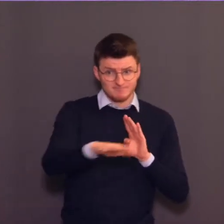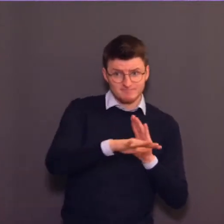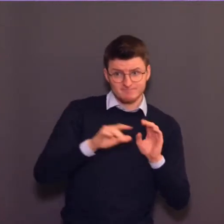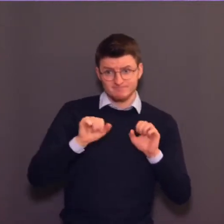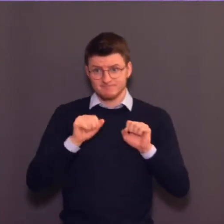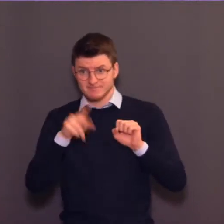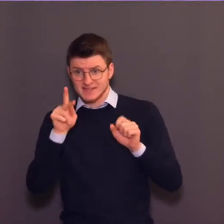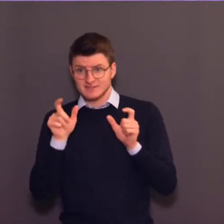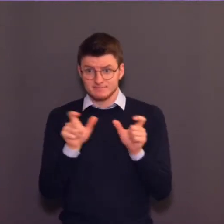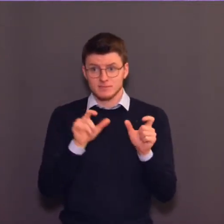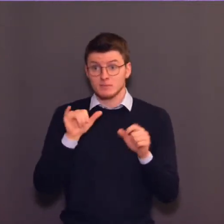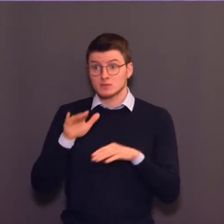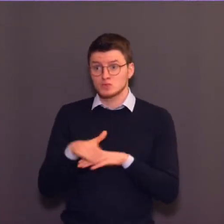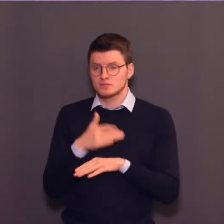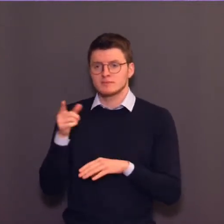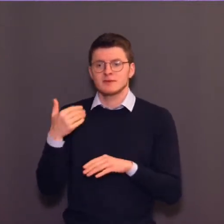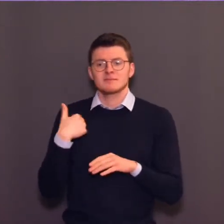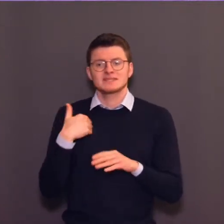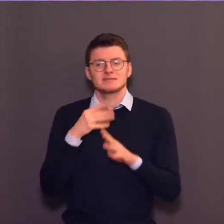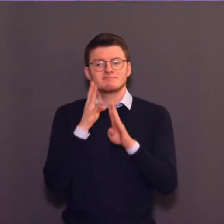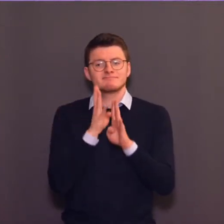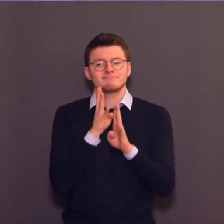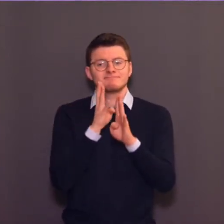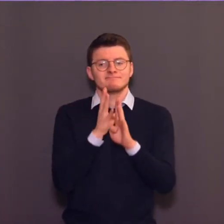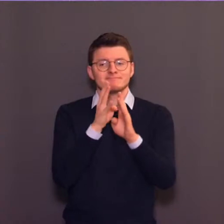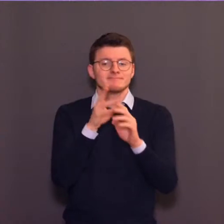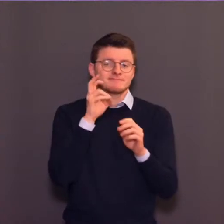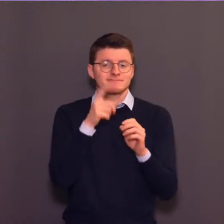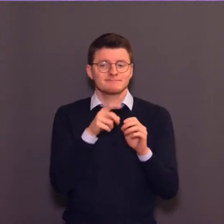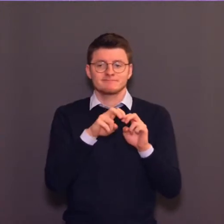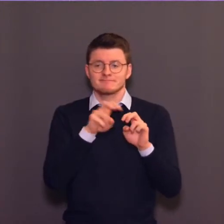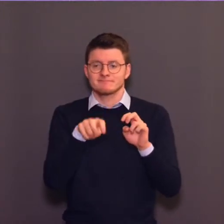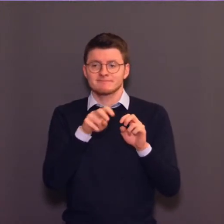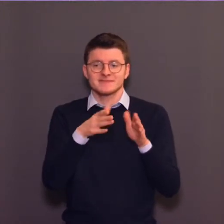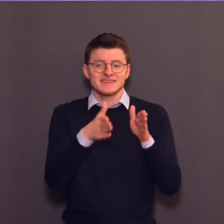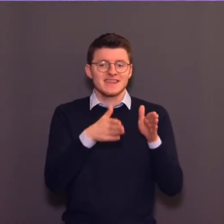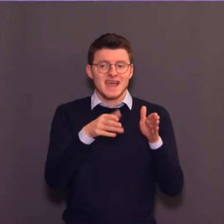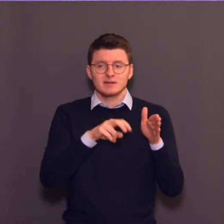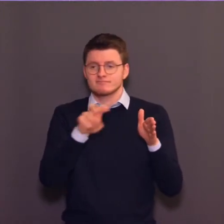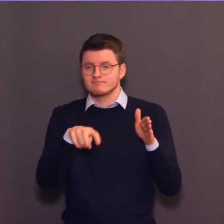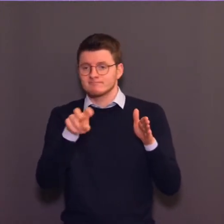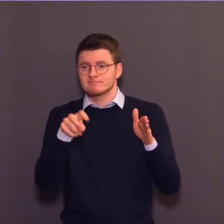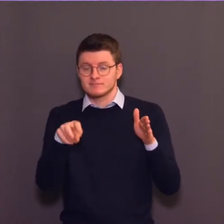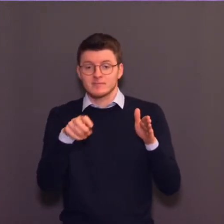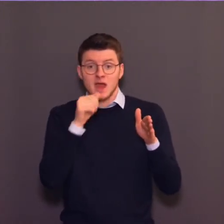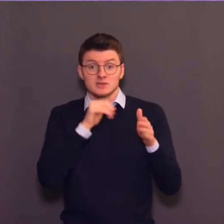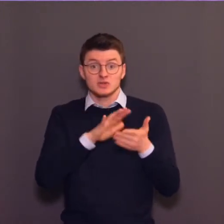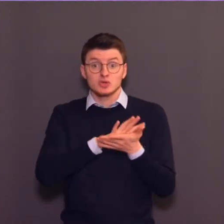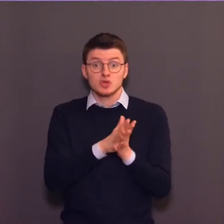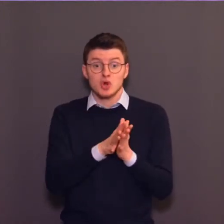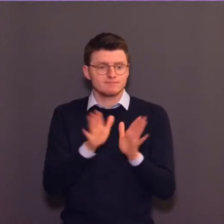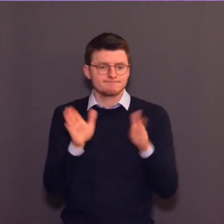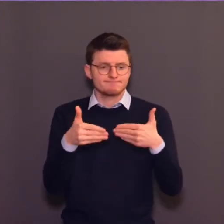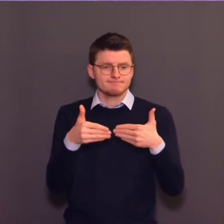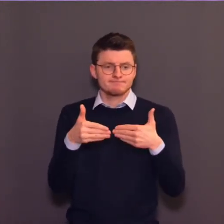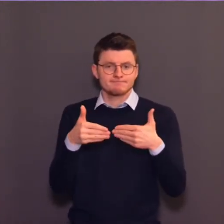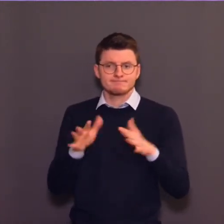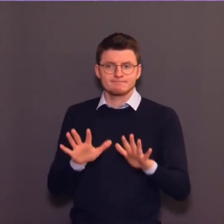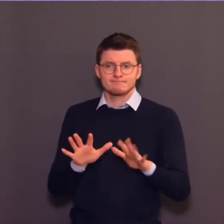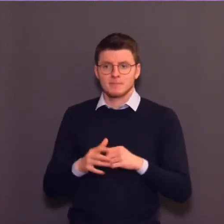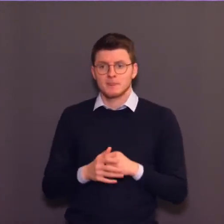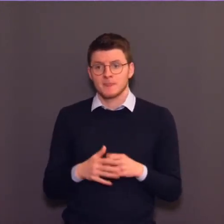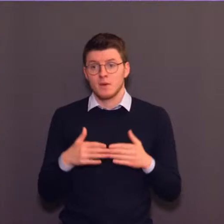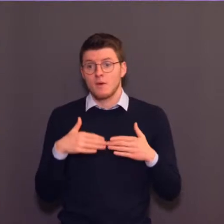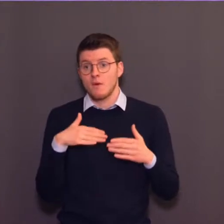tot de perrons en de treinen, indien het daar te druk wordt. Dit kan ervoor zorgen dat je de trein niet kan nemen die je van plan